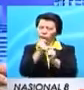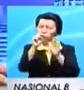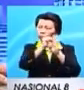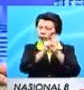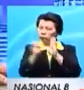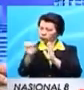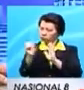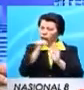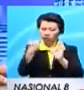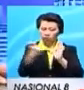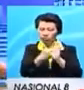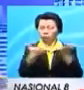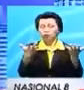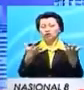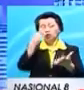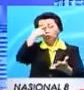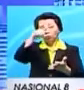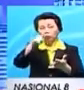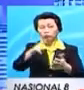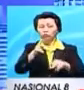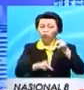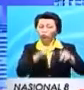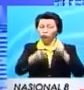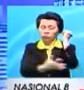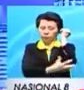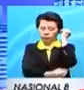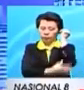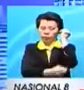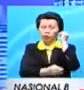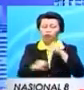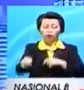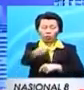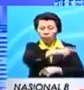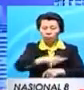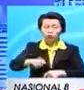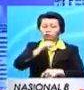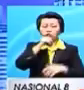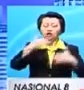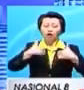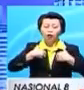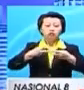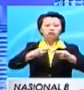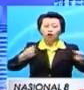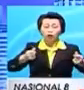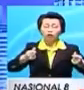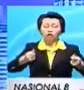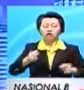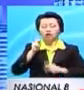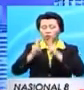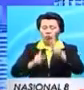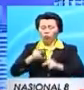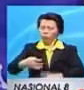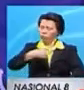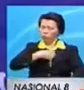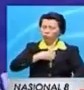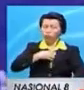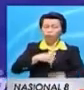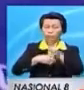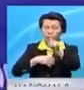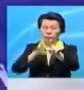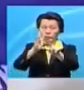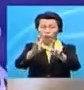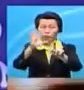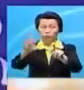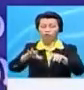kriteria ditetapkan, iaitu untuk penduduk miskin dan mereka yang tidak mempunyai tanah. Penduduk juga mendakwa